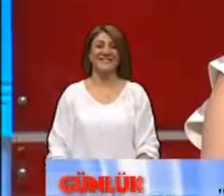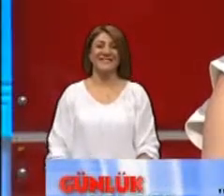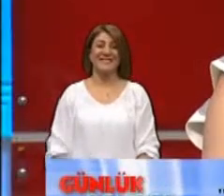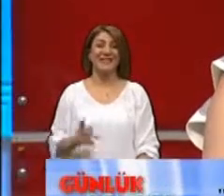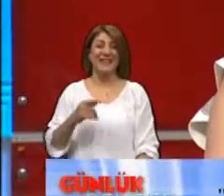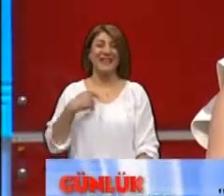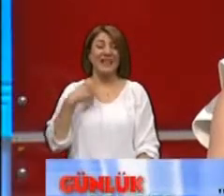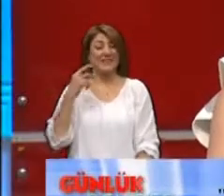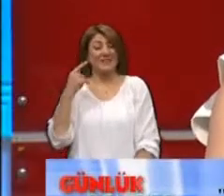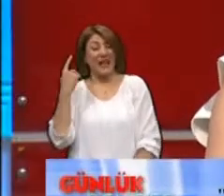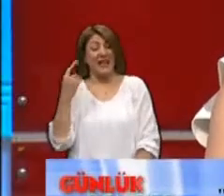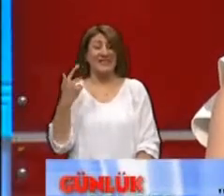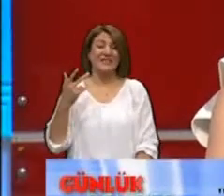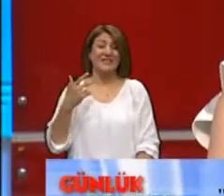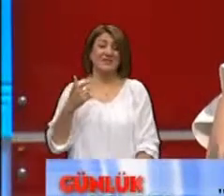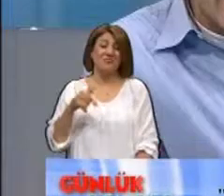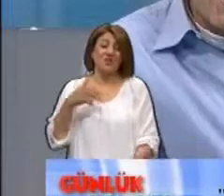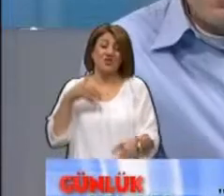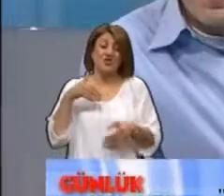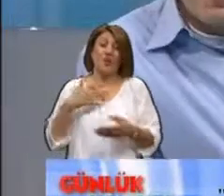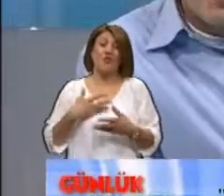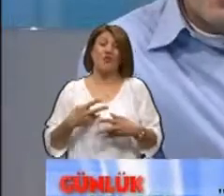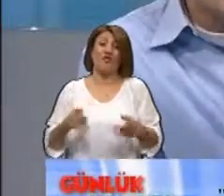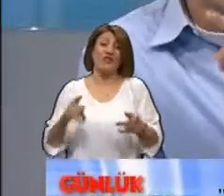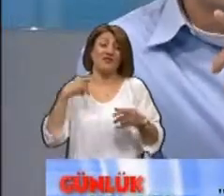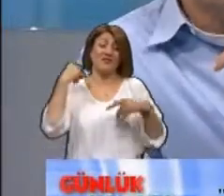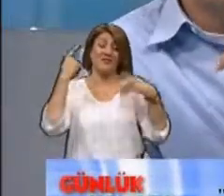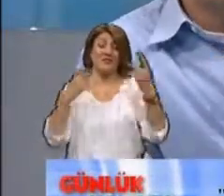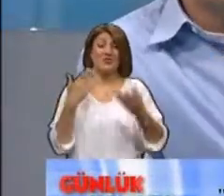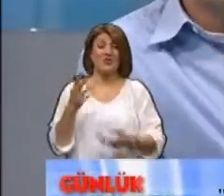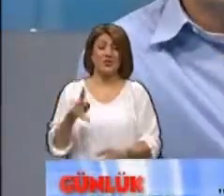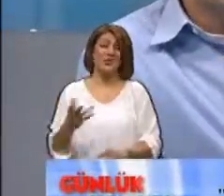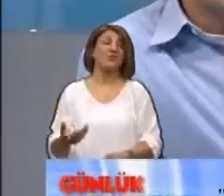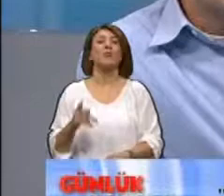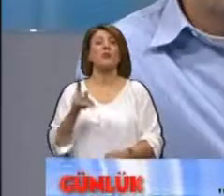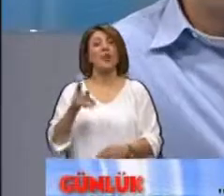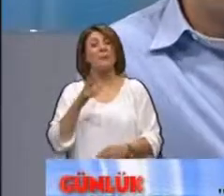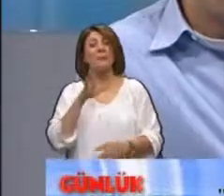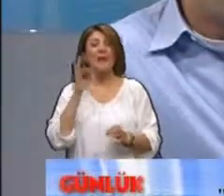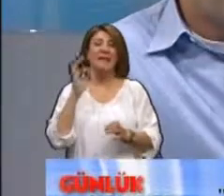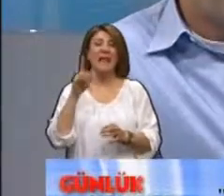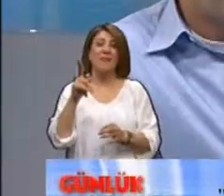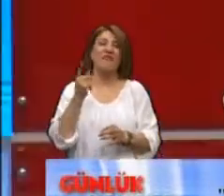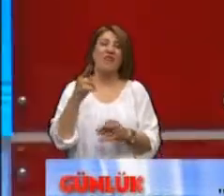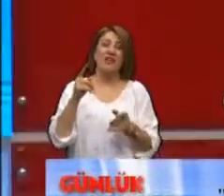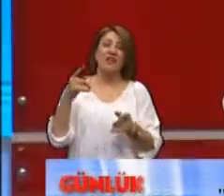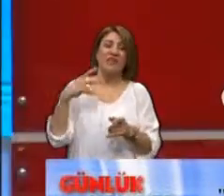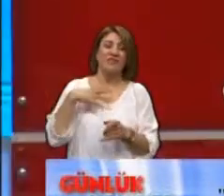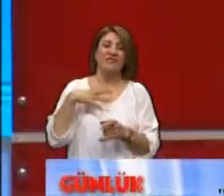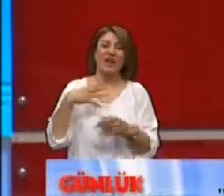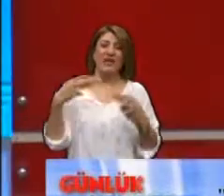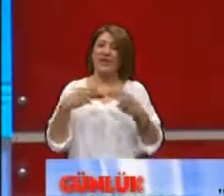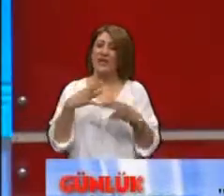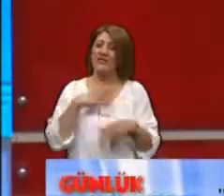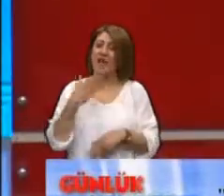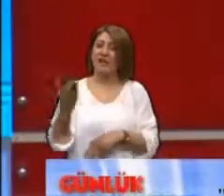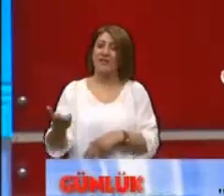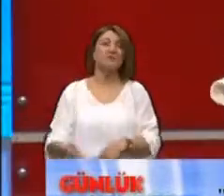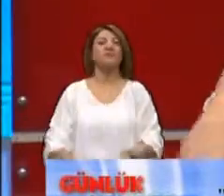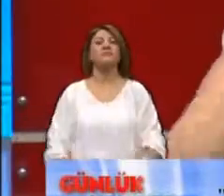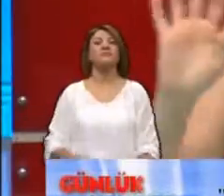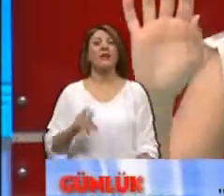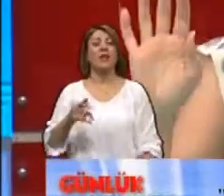Dalgınlığın süresi de tartışılır. Derin bir dalgınlık bu ya. Bir şey demiyorum. Buna bir benzer şey demiyorum. Bir iki şey daha vardı. Peki bir dakika şimdi hani bu, balkon